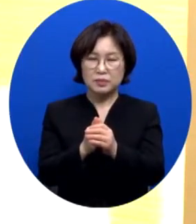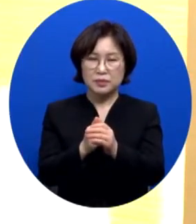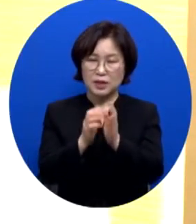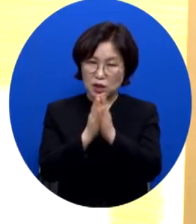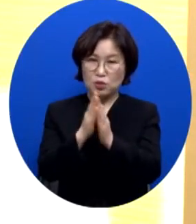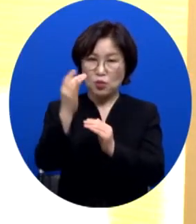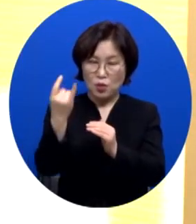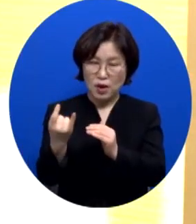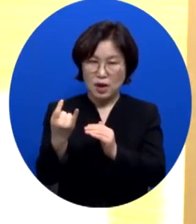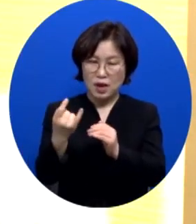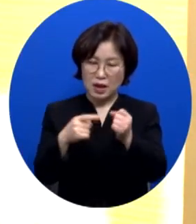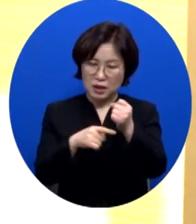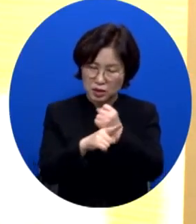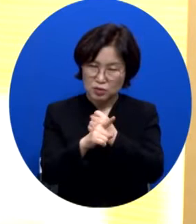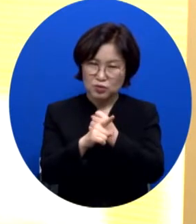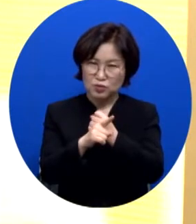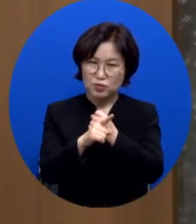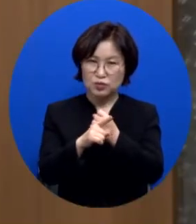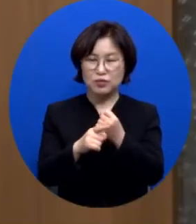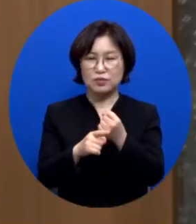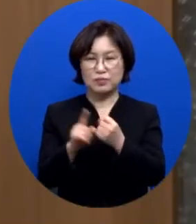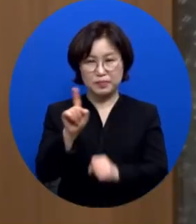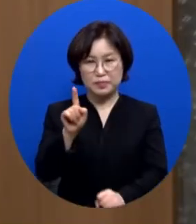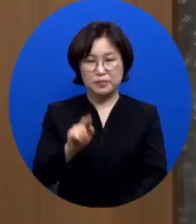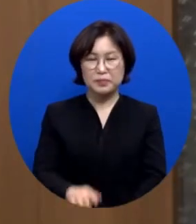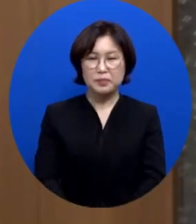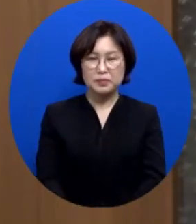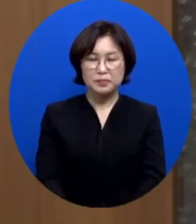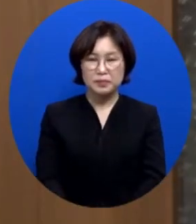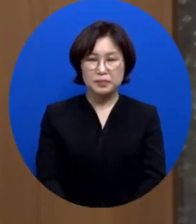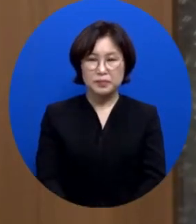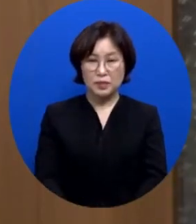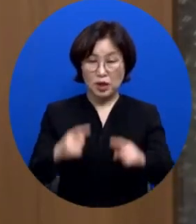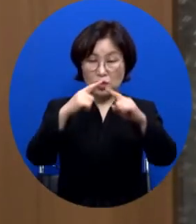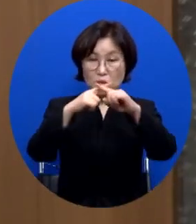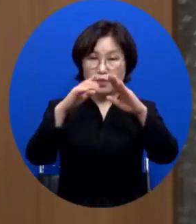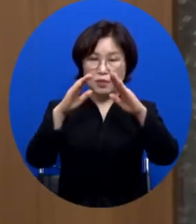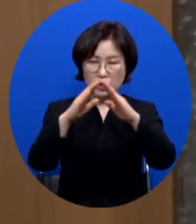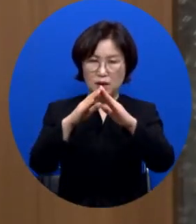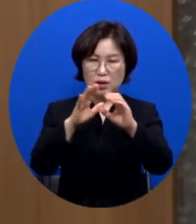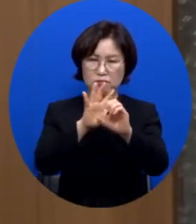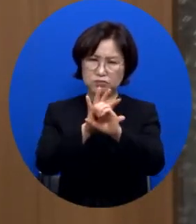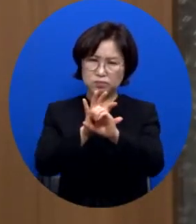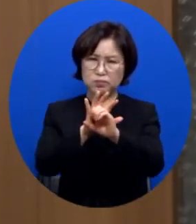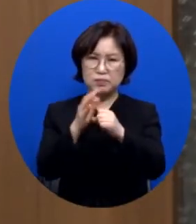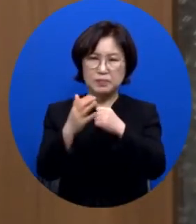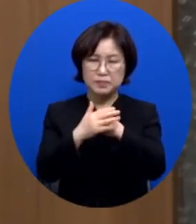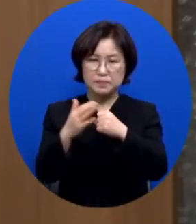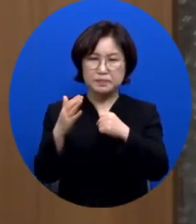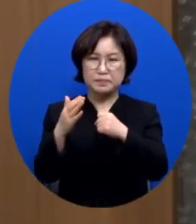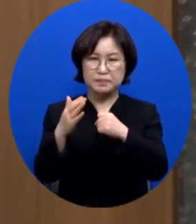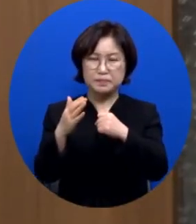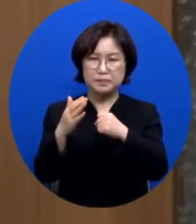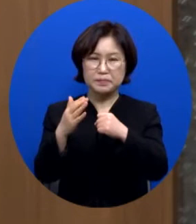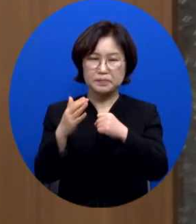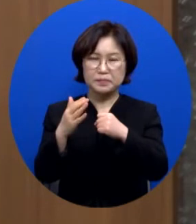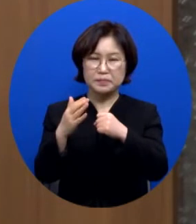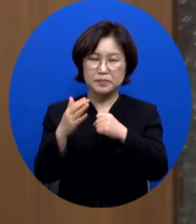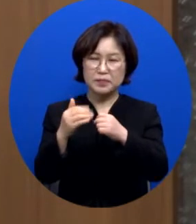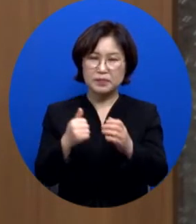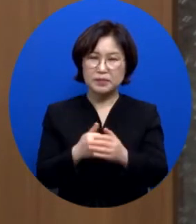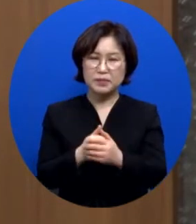큰 의미와 개최 이유가 뭘까요? 일단은 교회가 그 팬데믹 사건 때문에